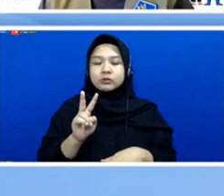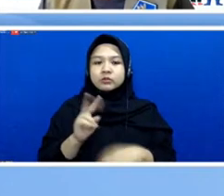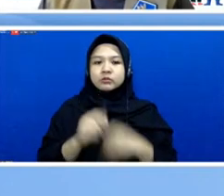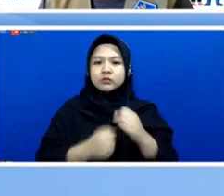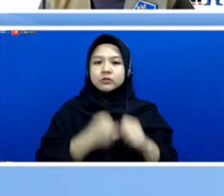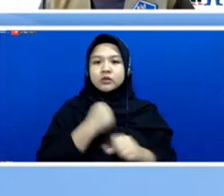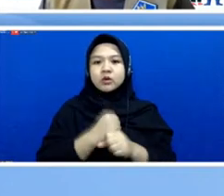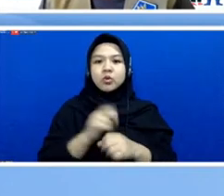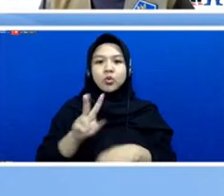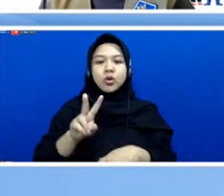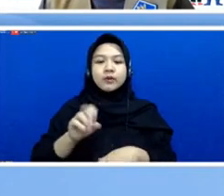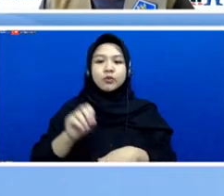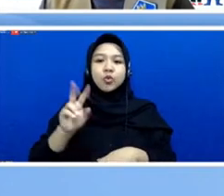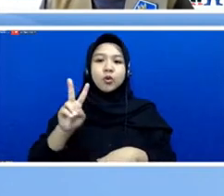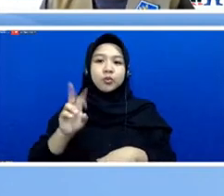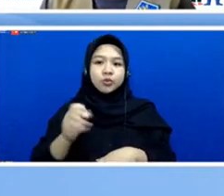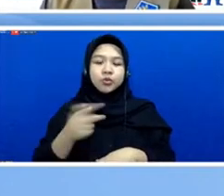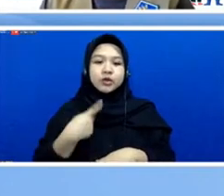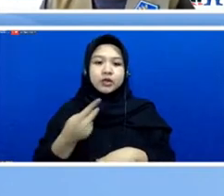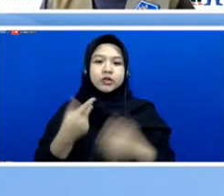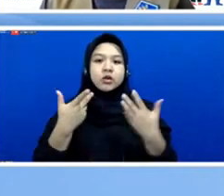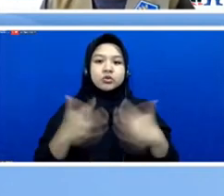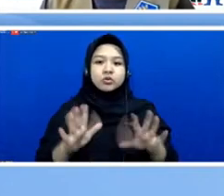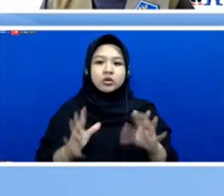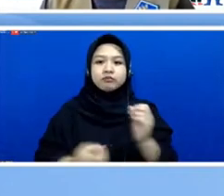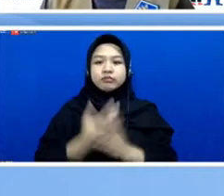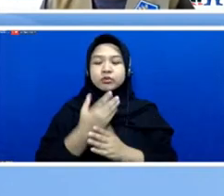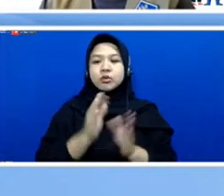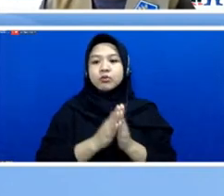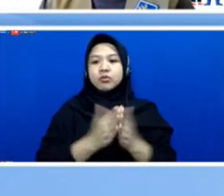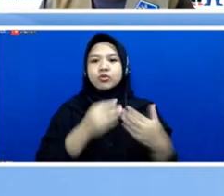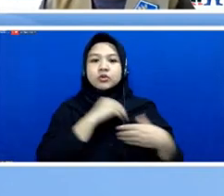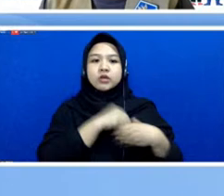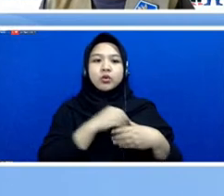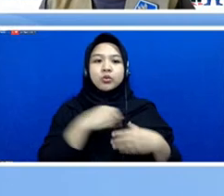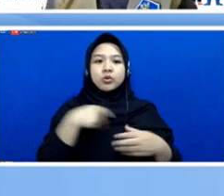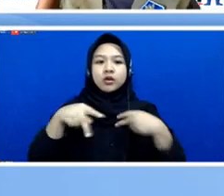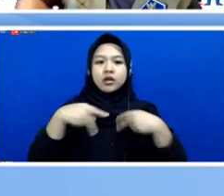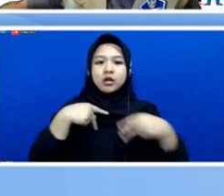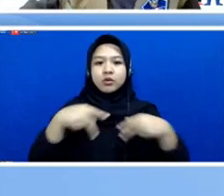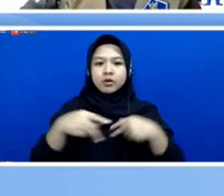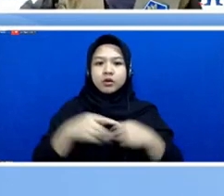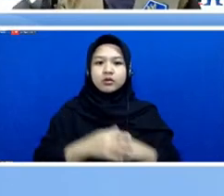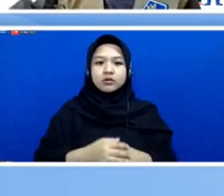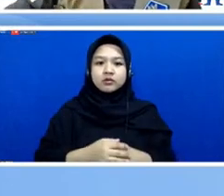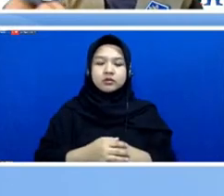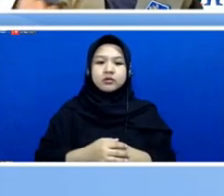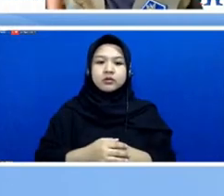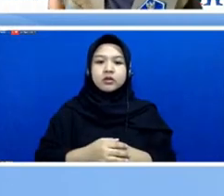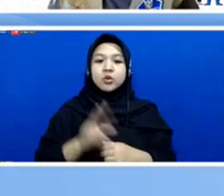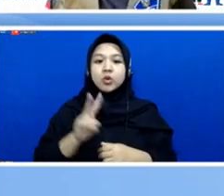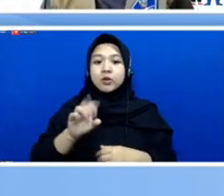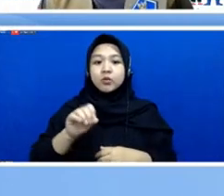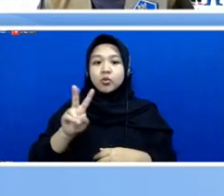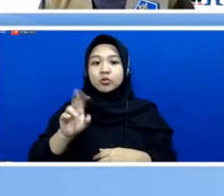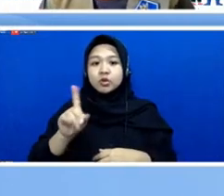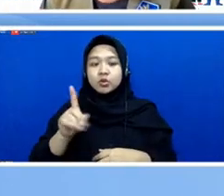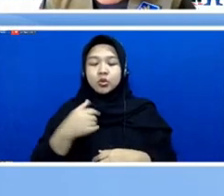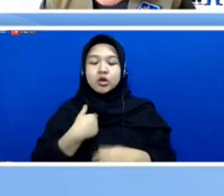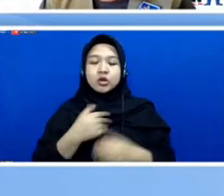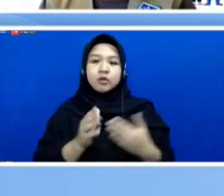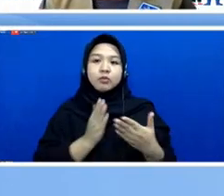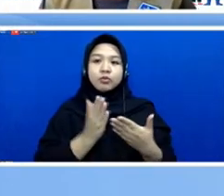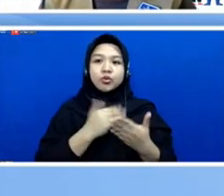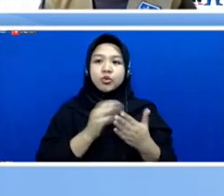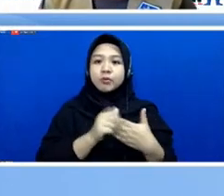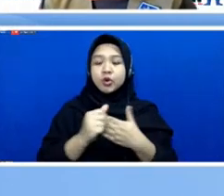sejak tahun 2020 kita sudah menerbitkan buku saku relawan. Dan di 2021 ini ada buku pedoman relawan,